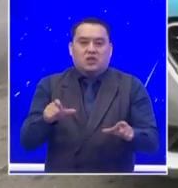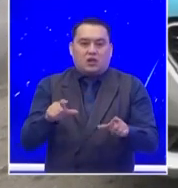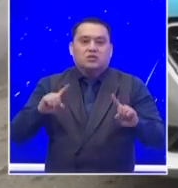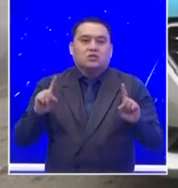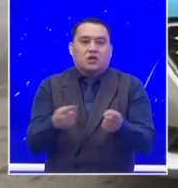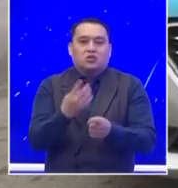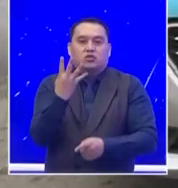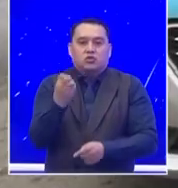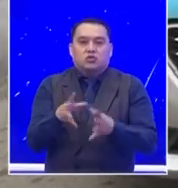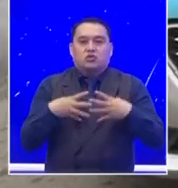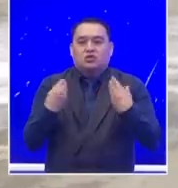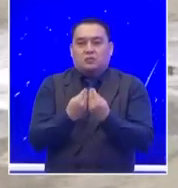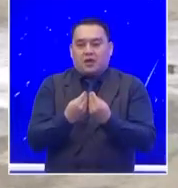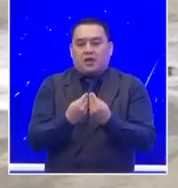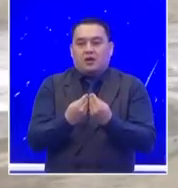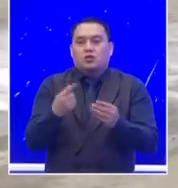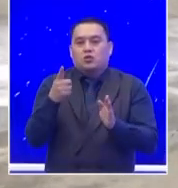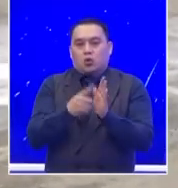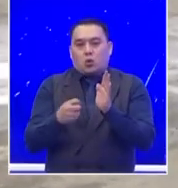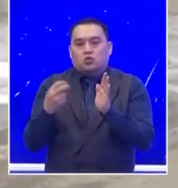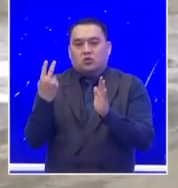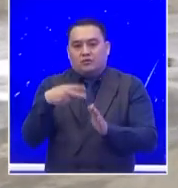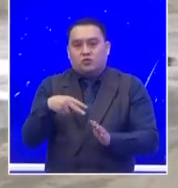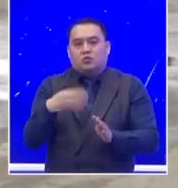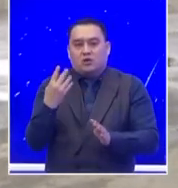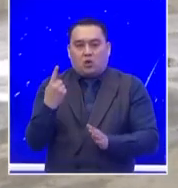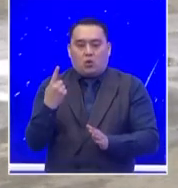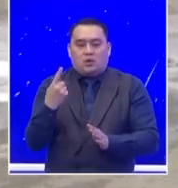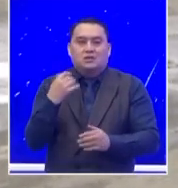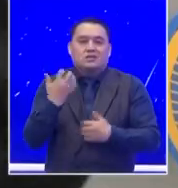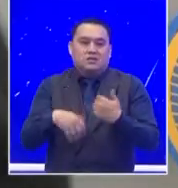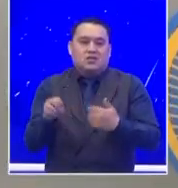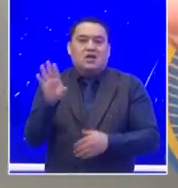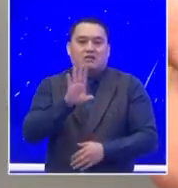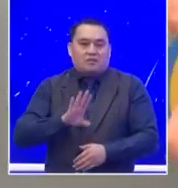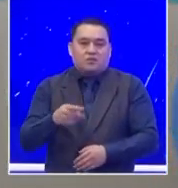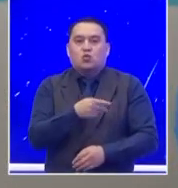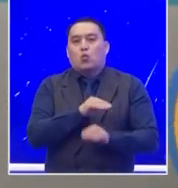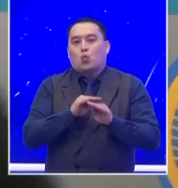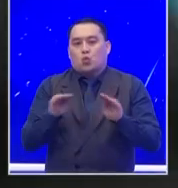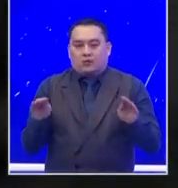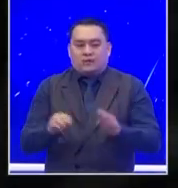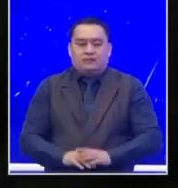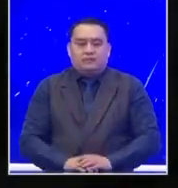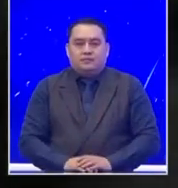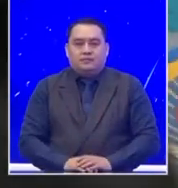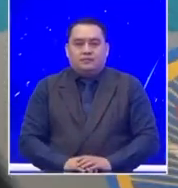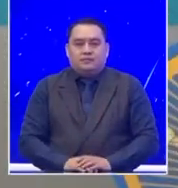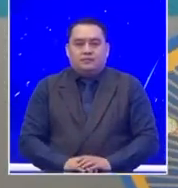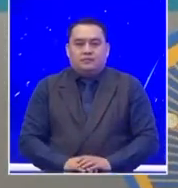уменьшилось с 471 до 393. Это среднеевропейский уровень, отметил министр